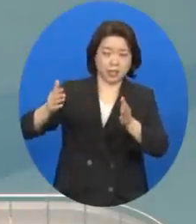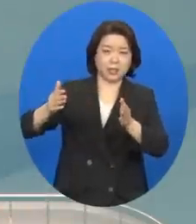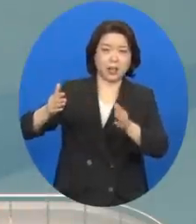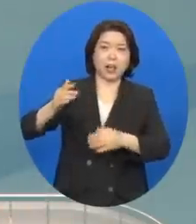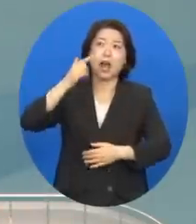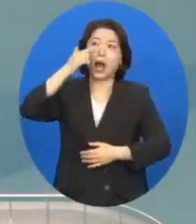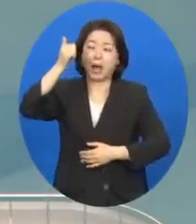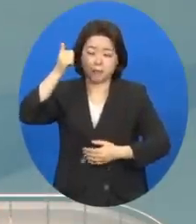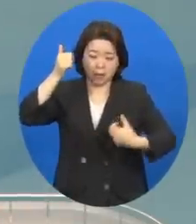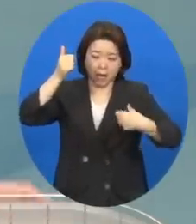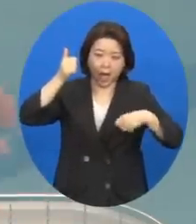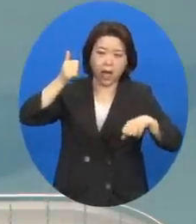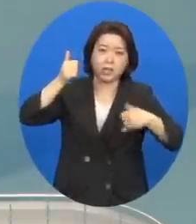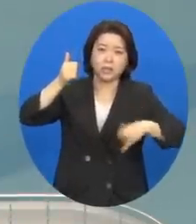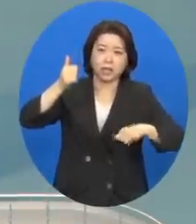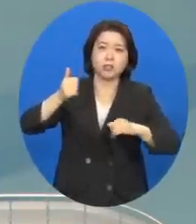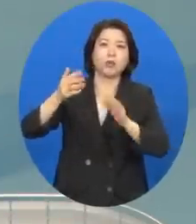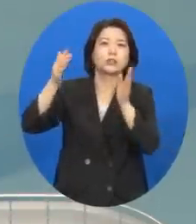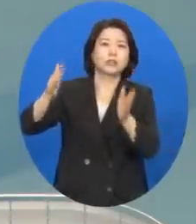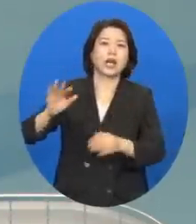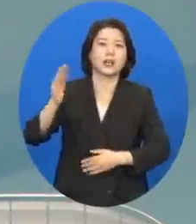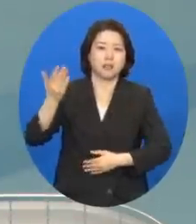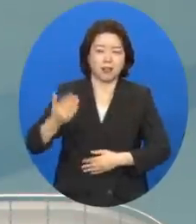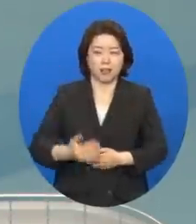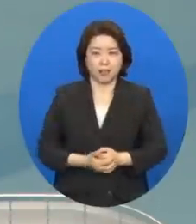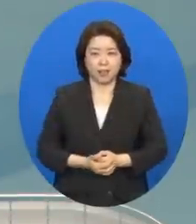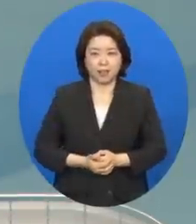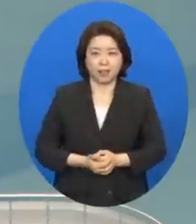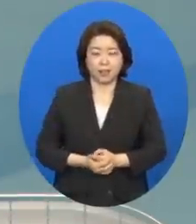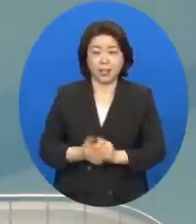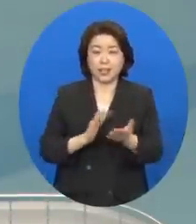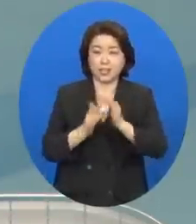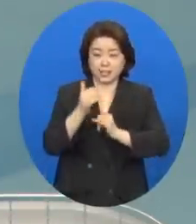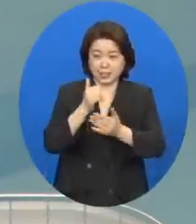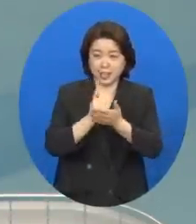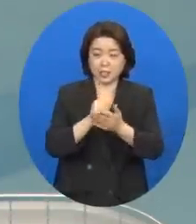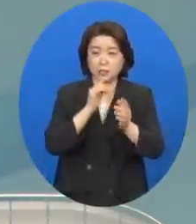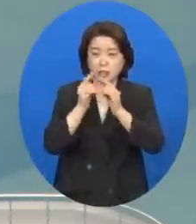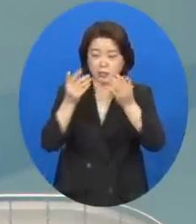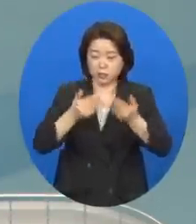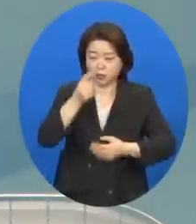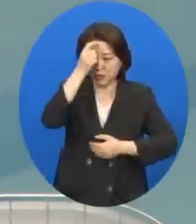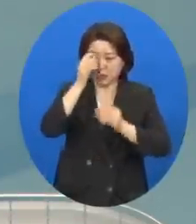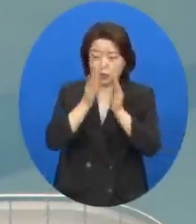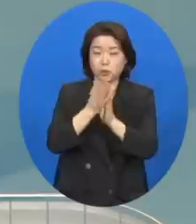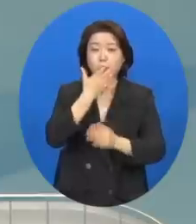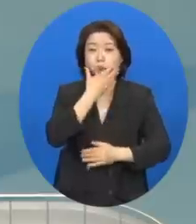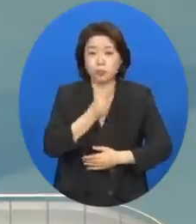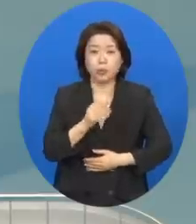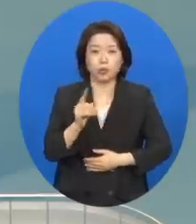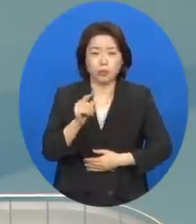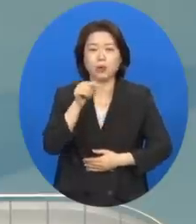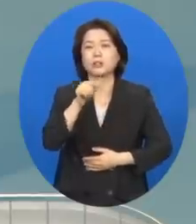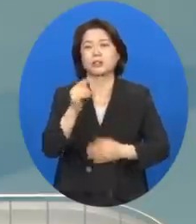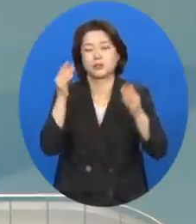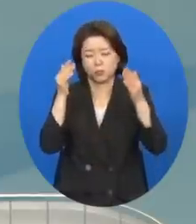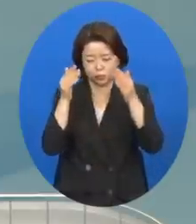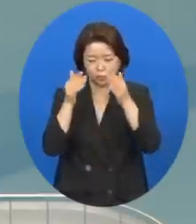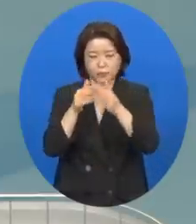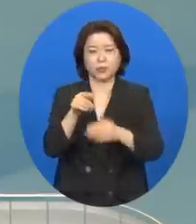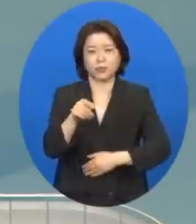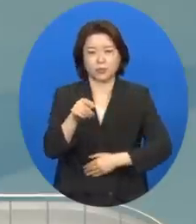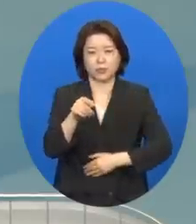거예요. 예수님이 말씀하신 기도의 축복은 바로 거기에 있어요. 이